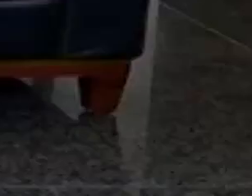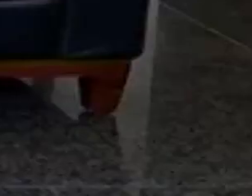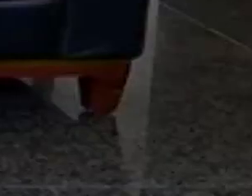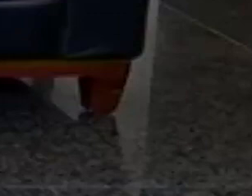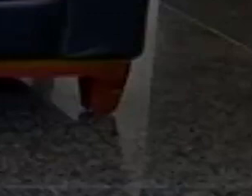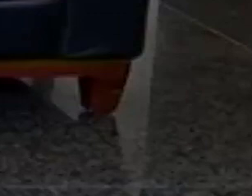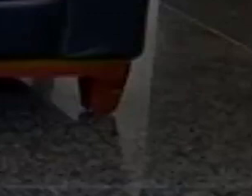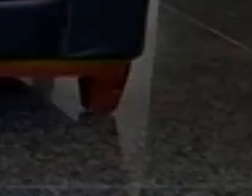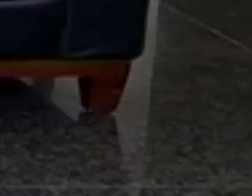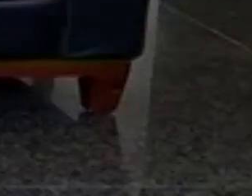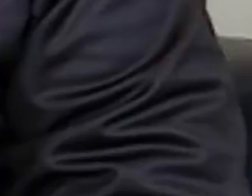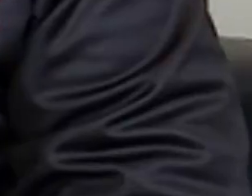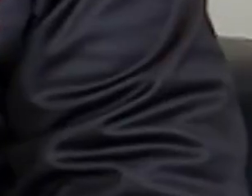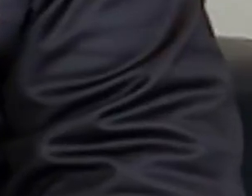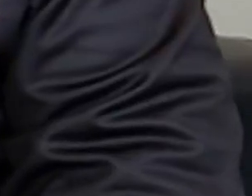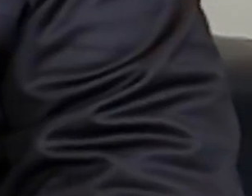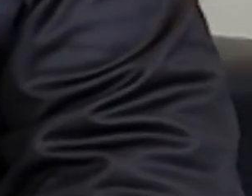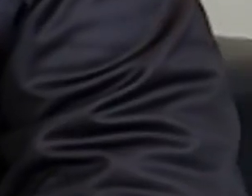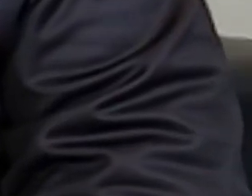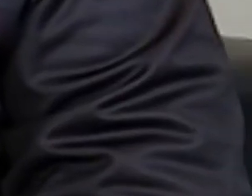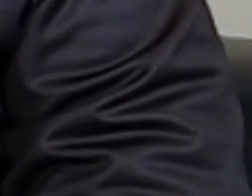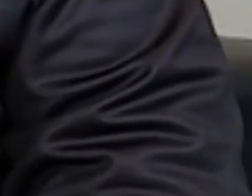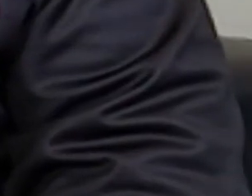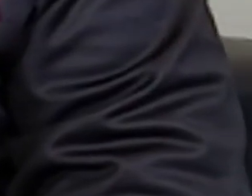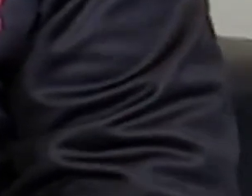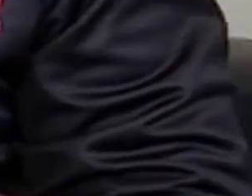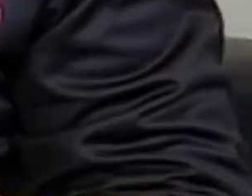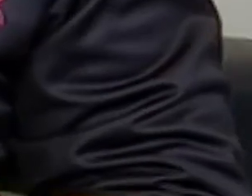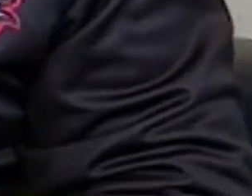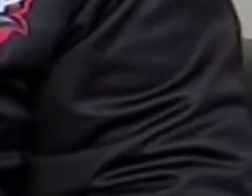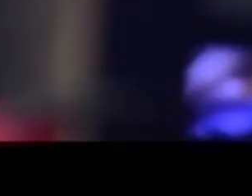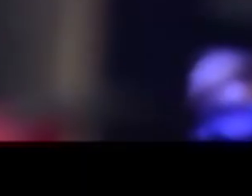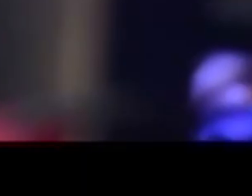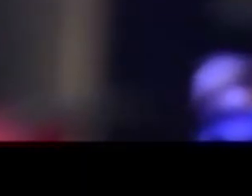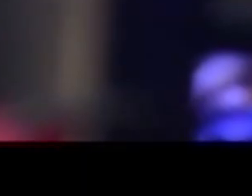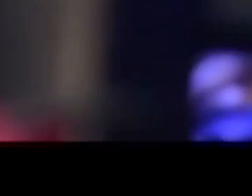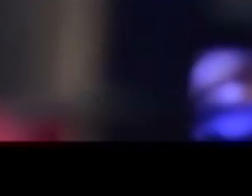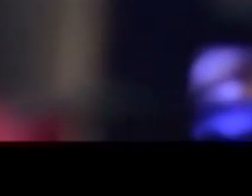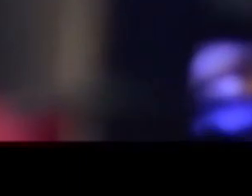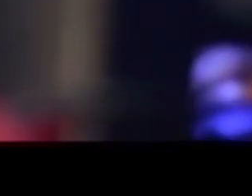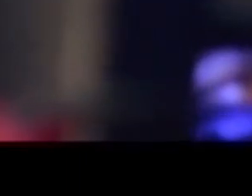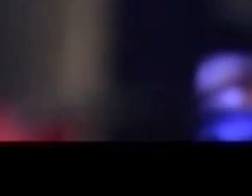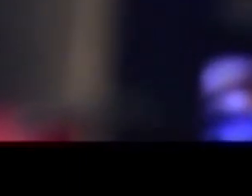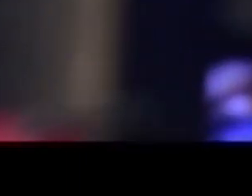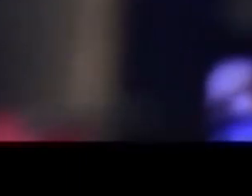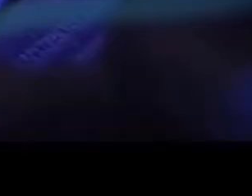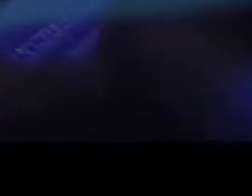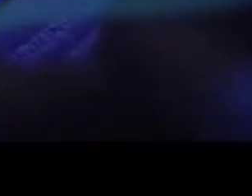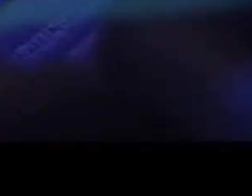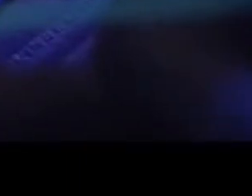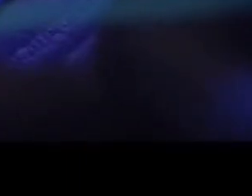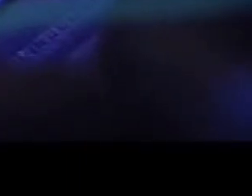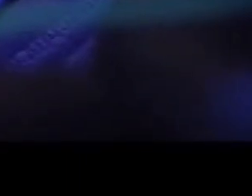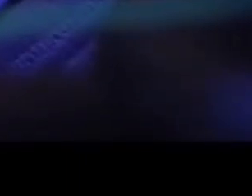kompetisi itu 12 jam, tapi rata-rata bisa sampai 18 jam. Artinya apa? Artinya kita butuh endurance dan ketahanan fisik yang kuat. Disitulah